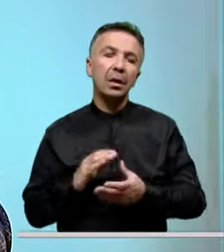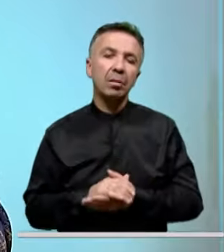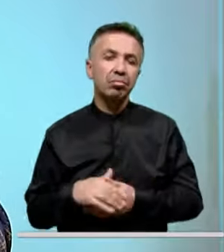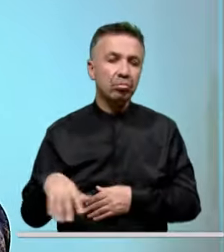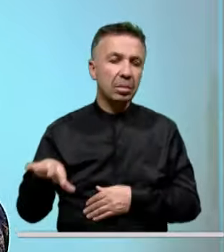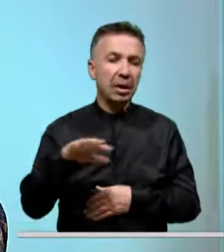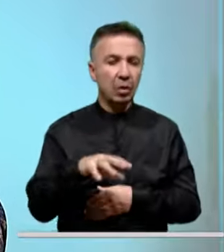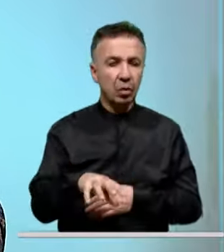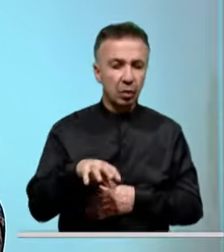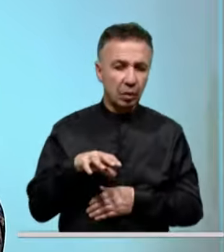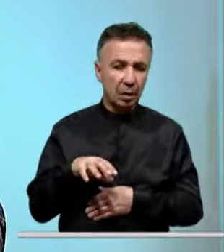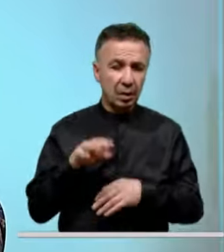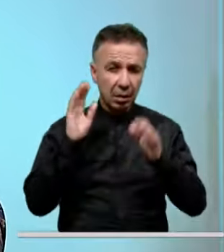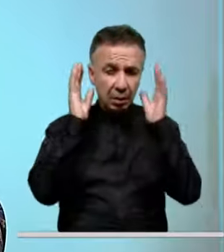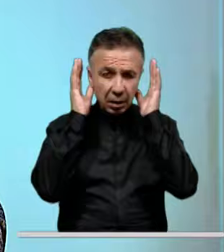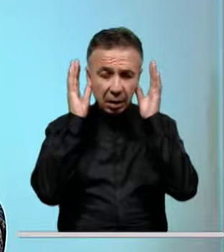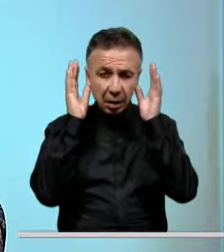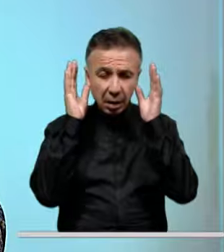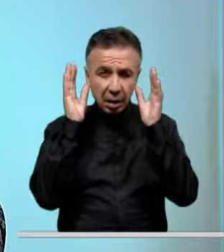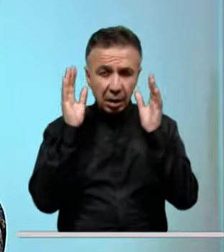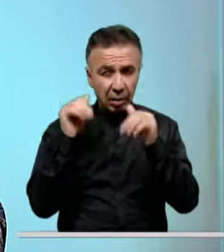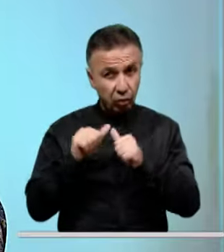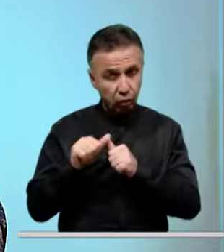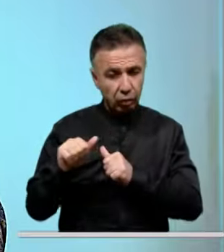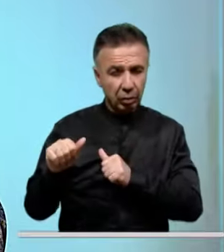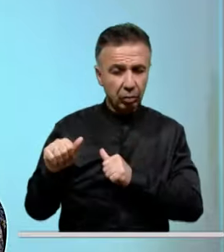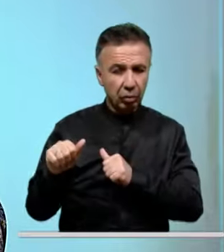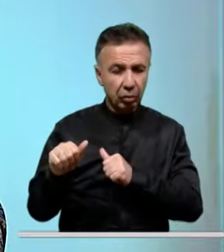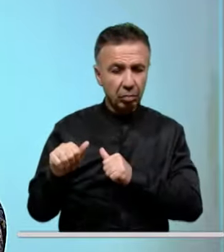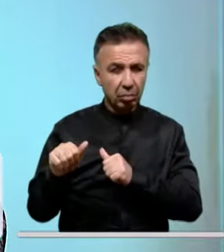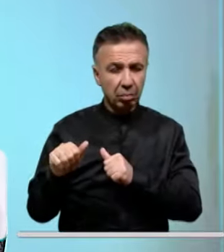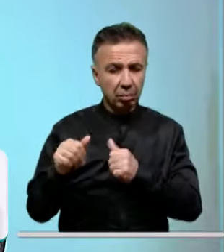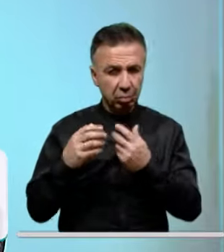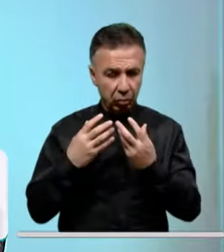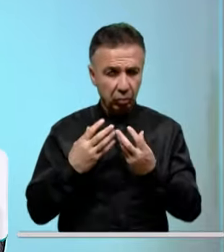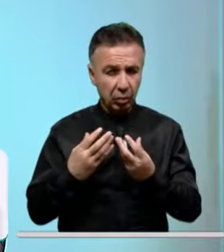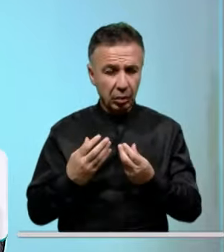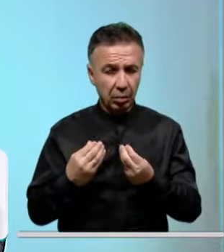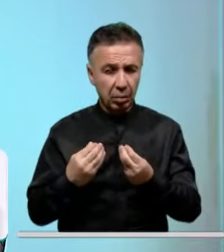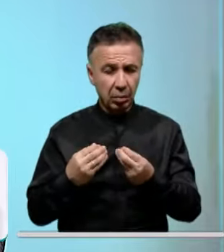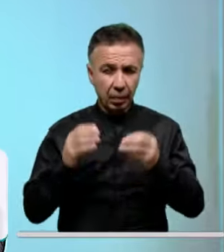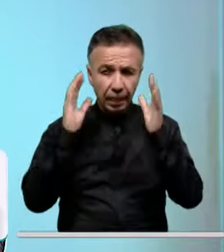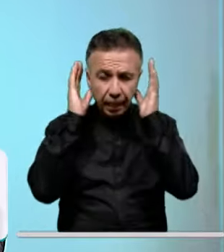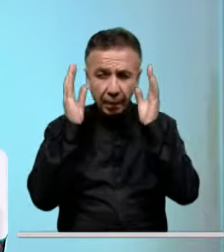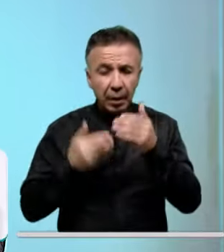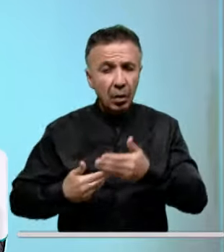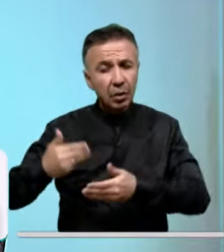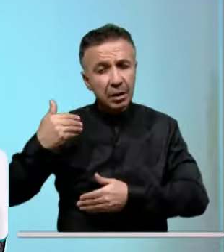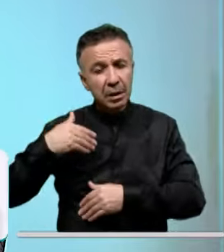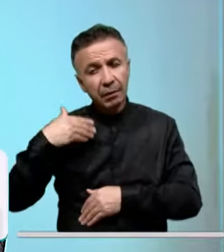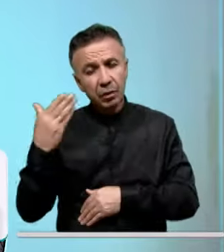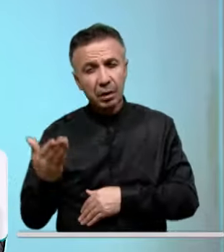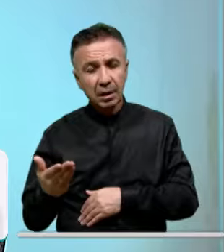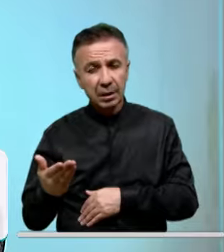genelde sünnete karşı bu mesafeli yaklaşımın bir yansıması olarak namazların öncesinde